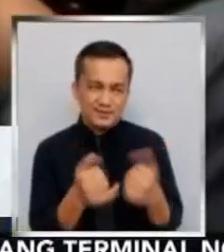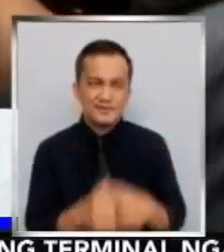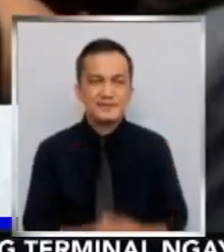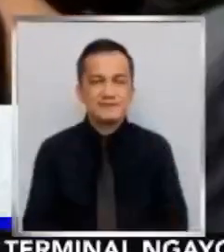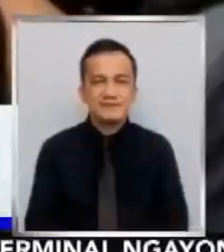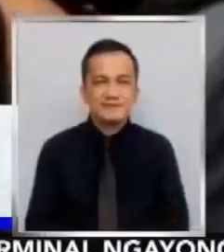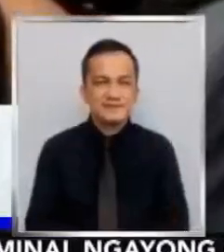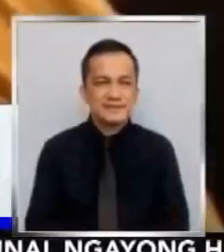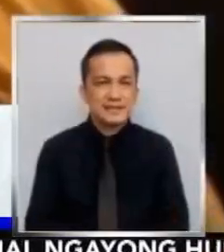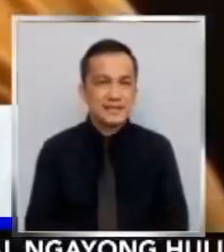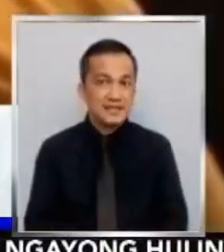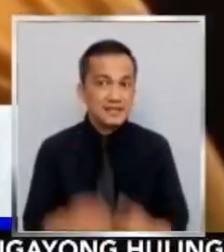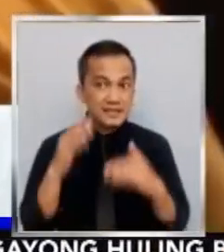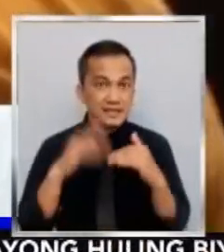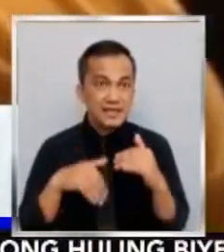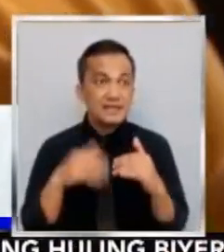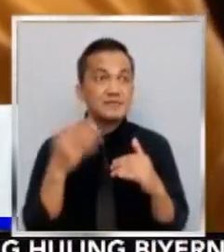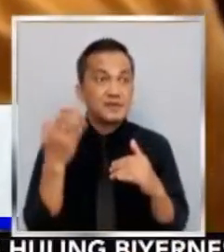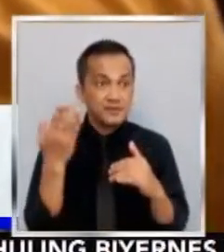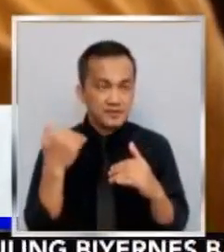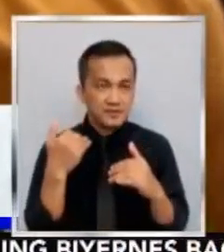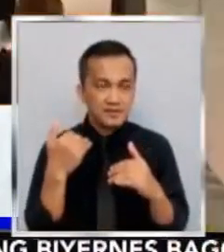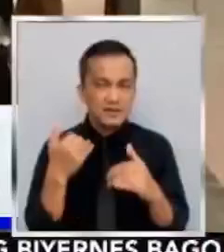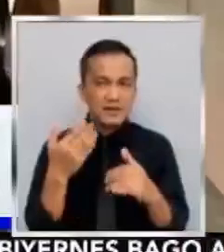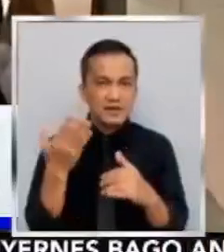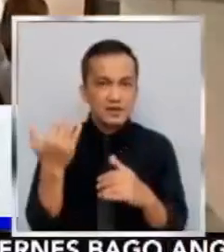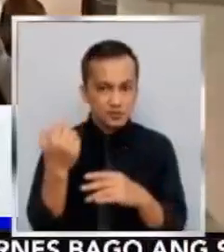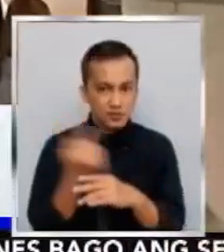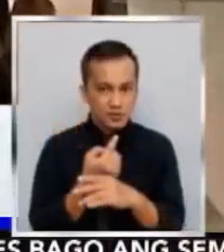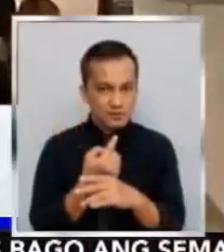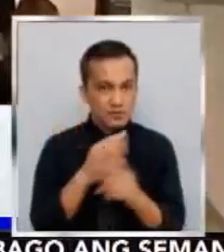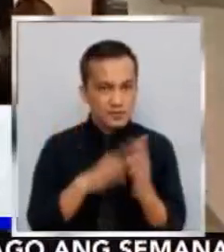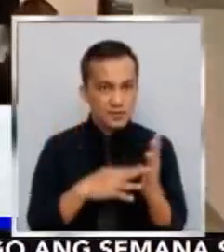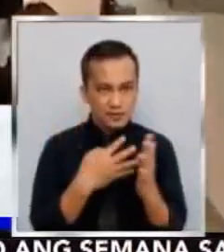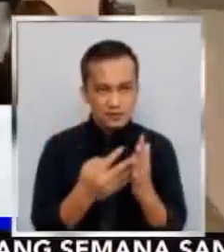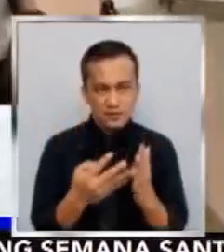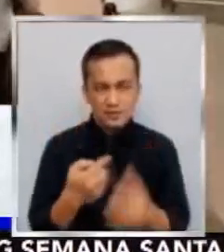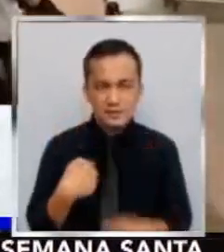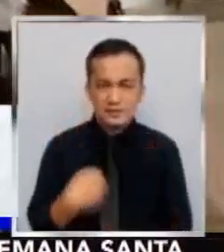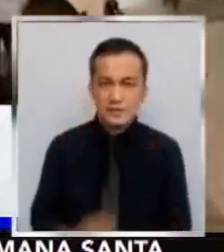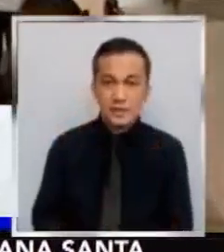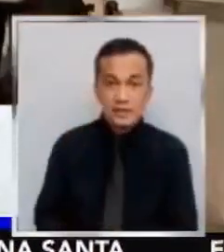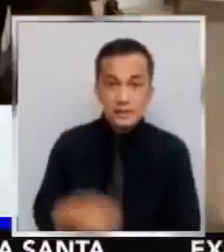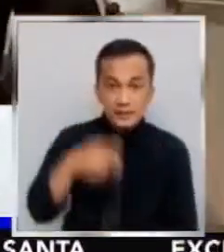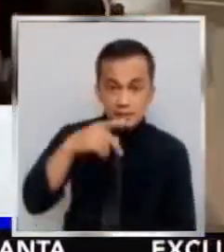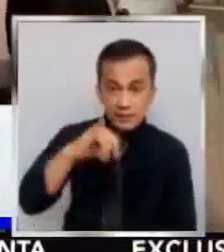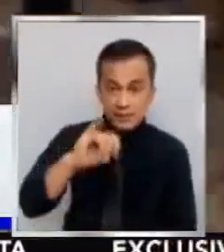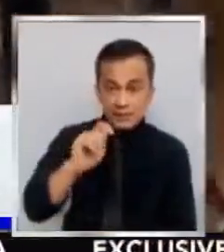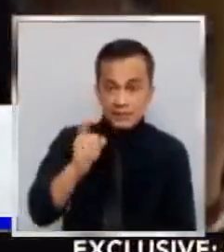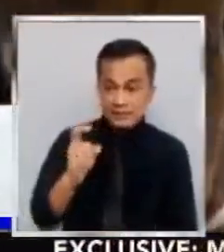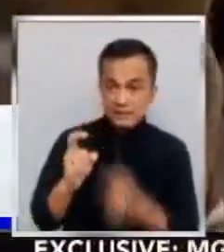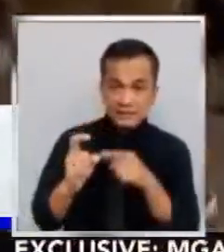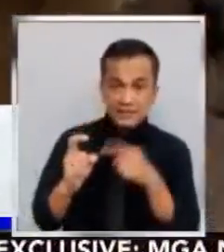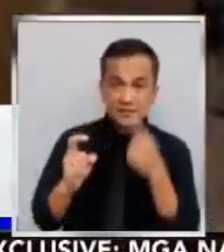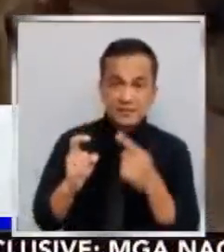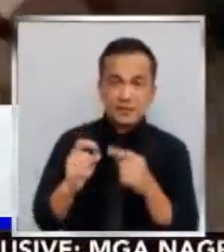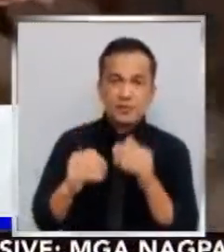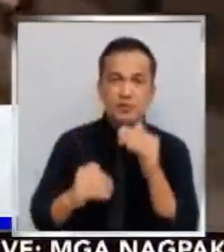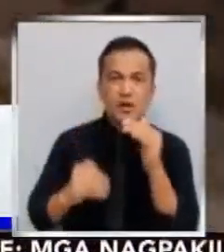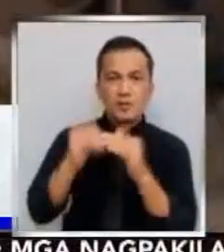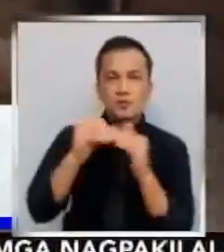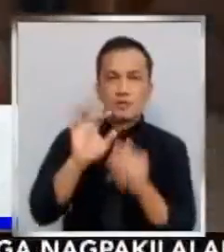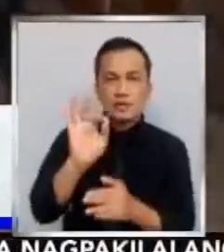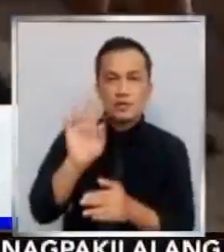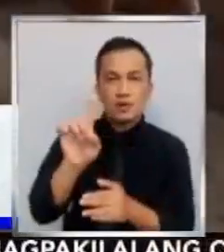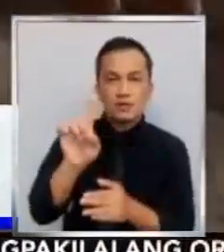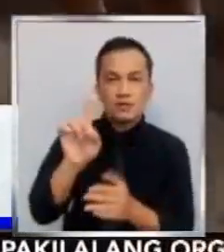Kaysa dati po. Last week pa, nakabook na po kami. Ayon sa PITX, umaabot na sa 91,000 kada araw ang mga